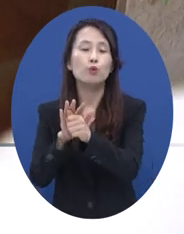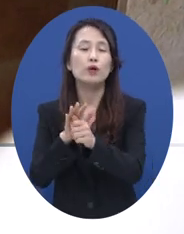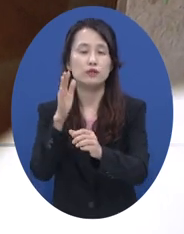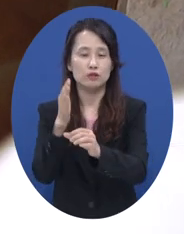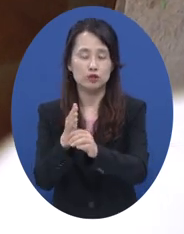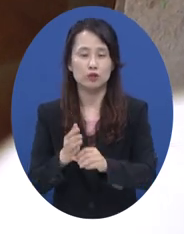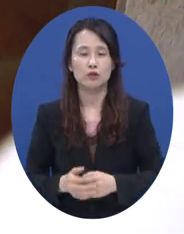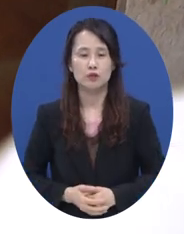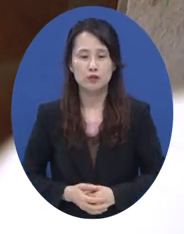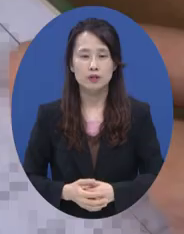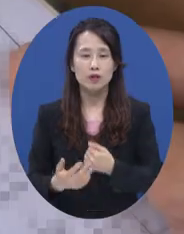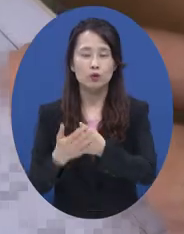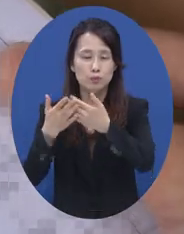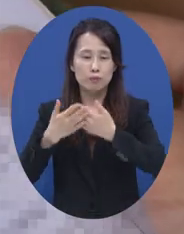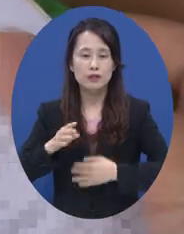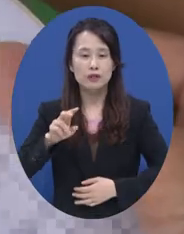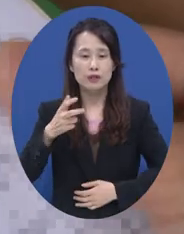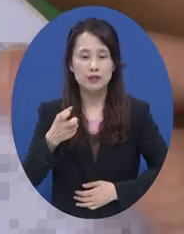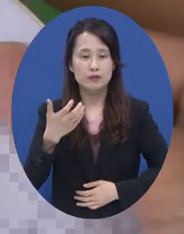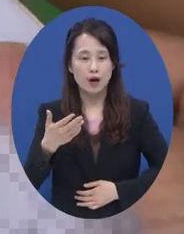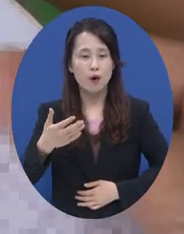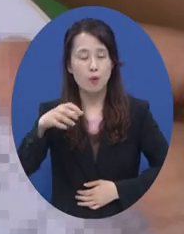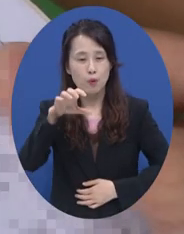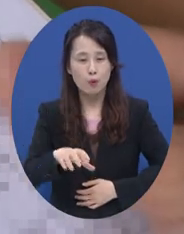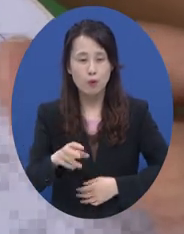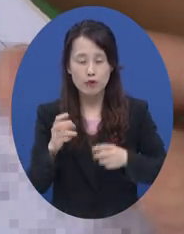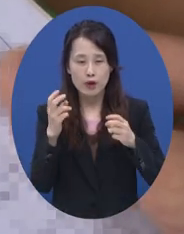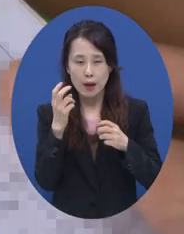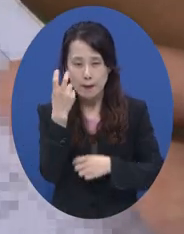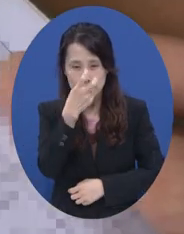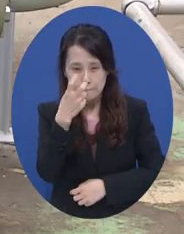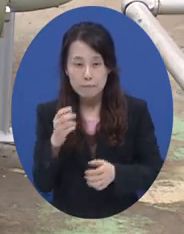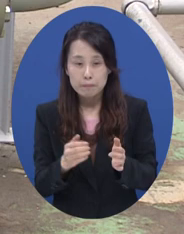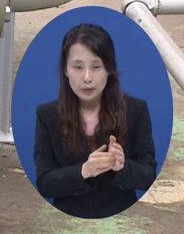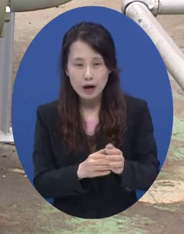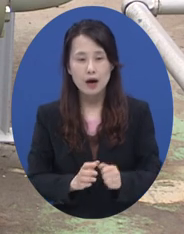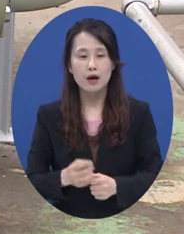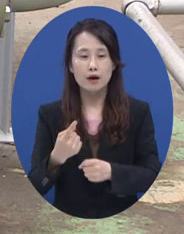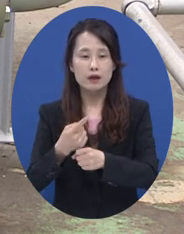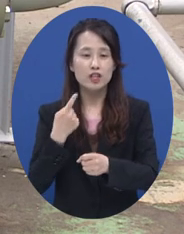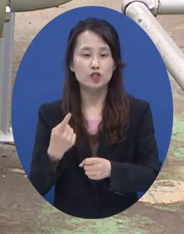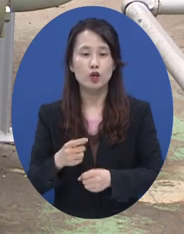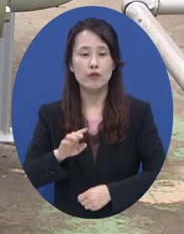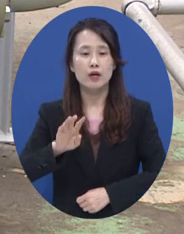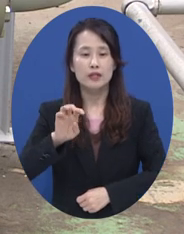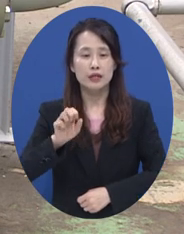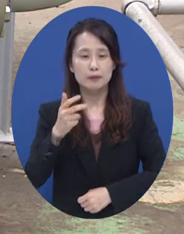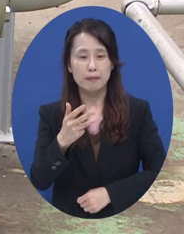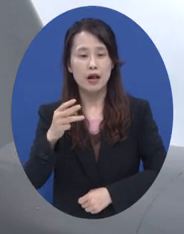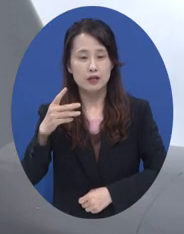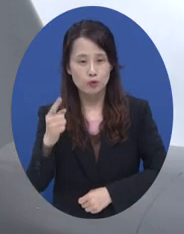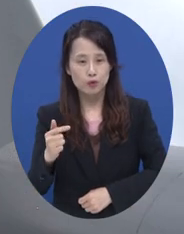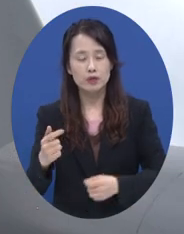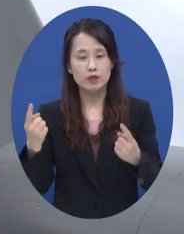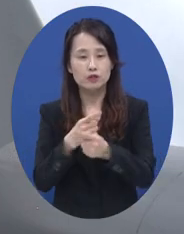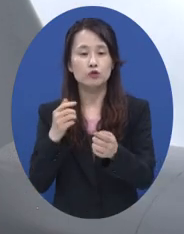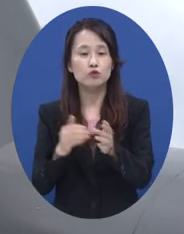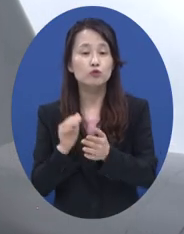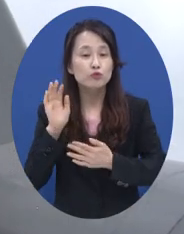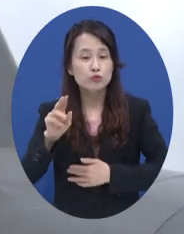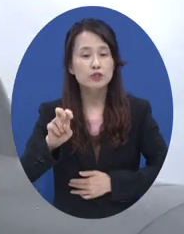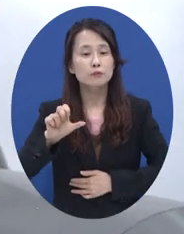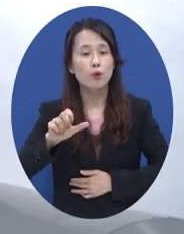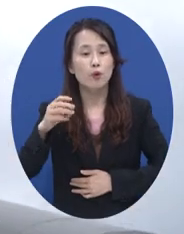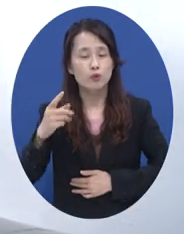지원했습니다. 지원받은 79곳의 미세먼지 배출 측정량을 살펴보니 개선 전 연간 48톤에서 개선 후